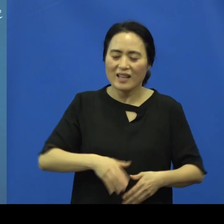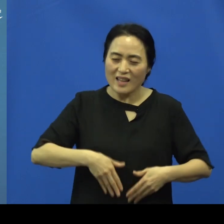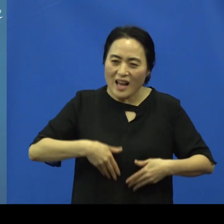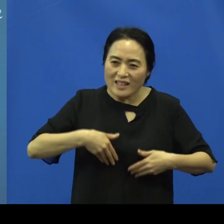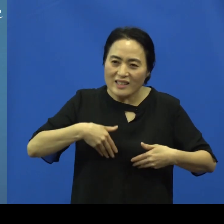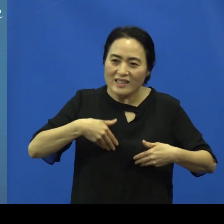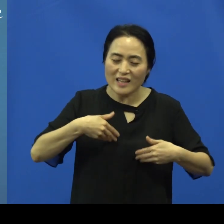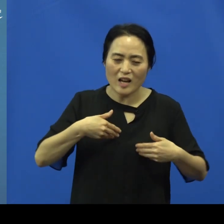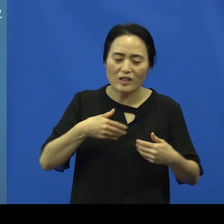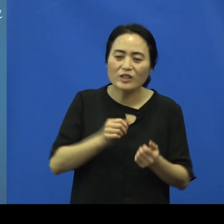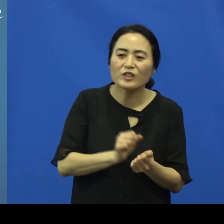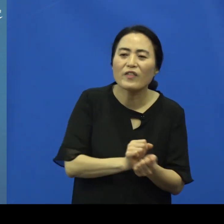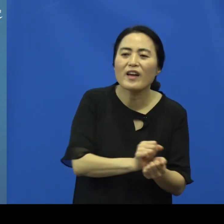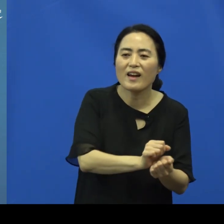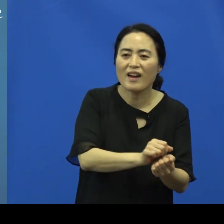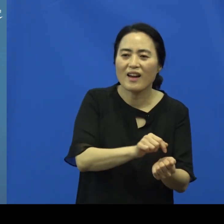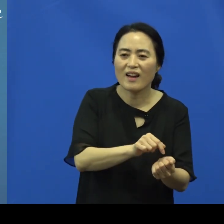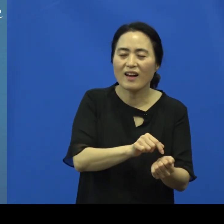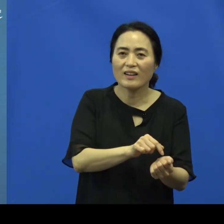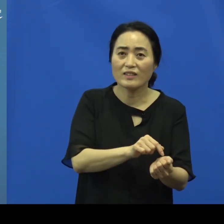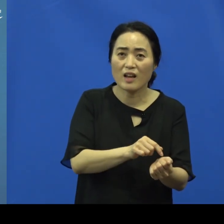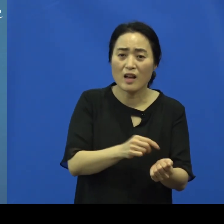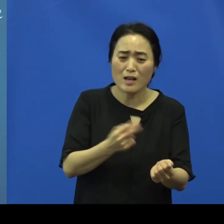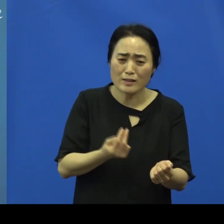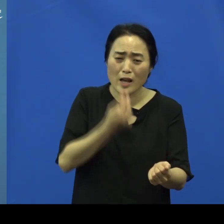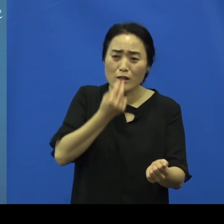온기만으로는 안 돼. 생기가 들어가야 돼.